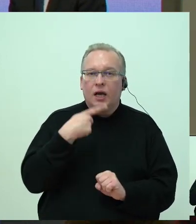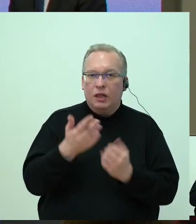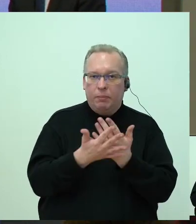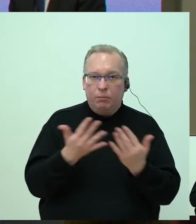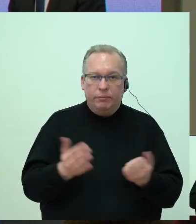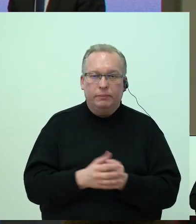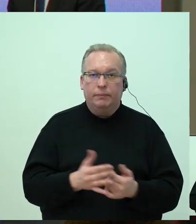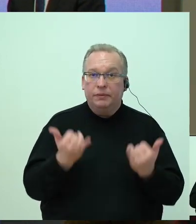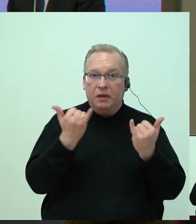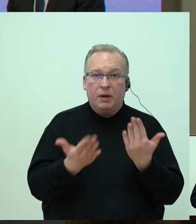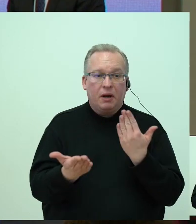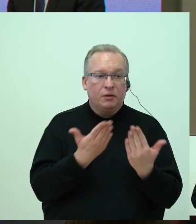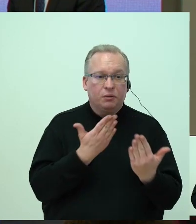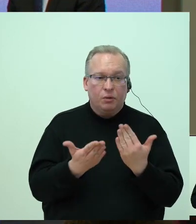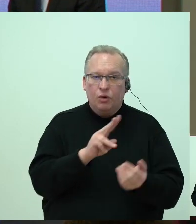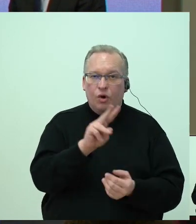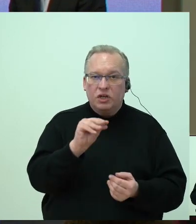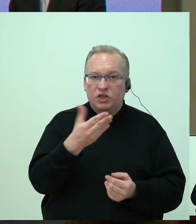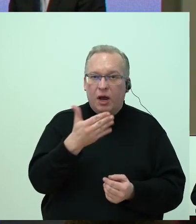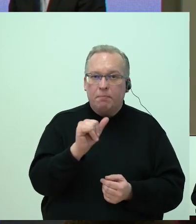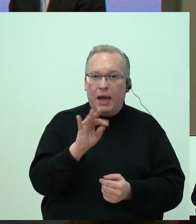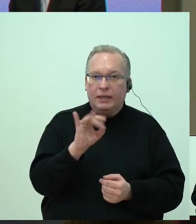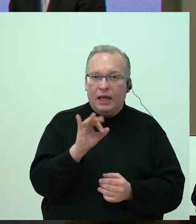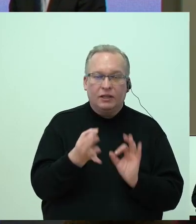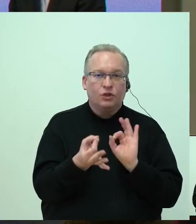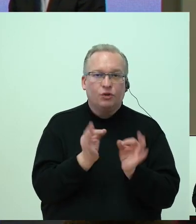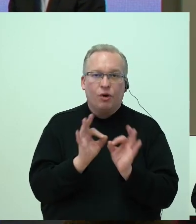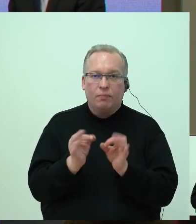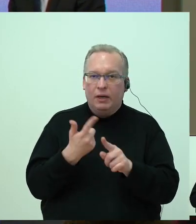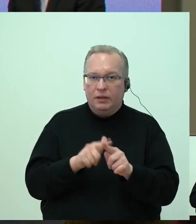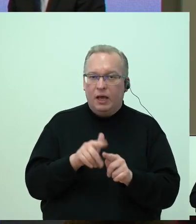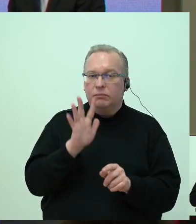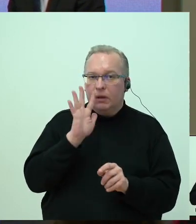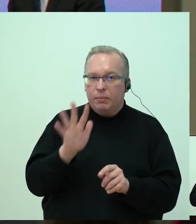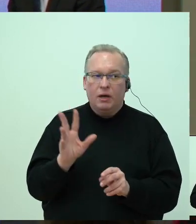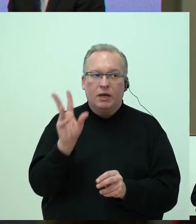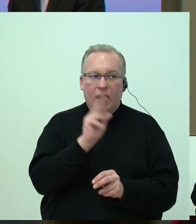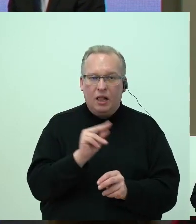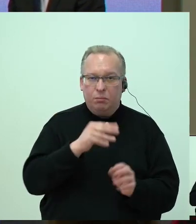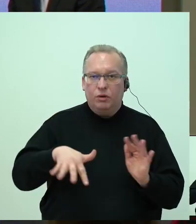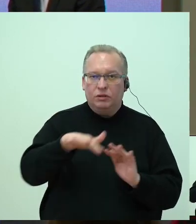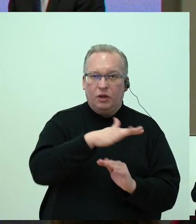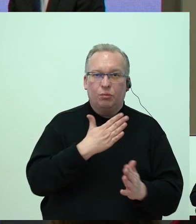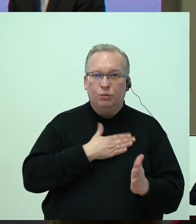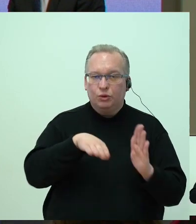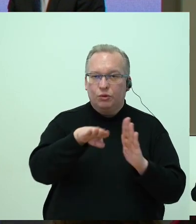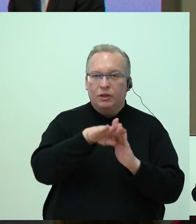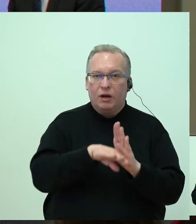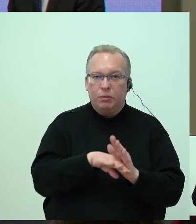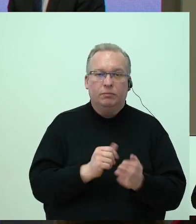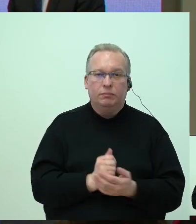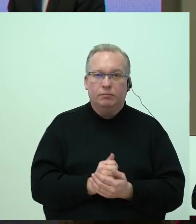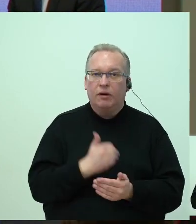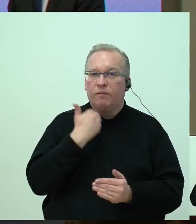kalbomis. Ir dabar atrodo, kad Žemaitaitis bando normalizuoti tą antisemitinę retoriką mūsų darbotvarkėje. Po